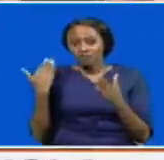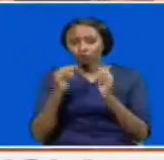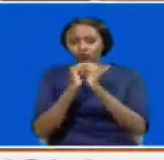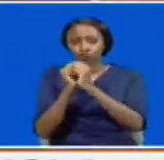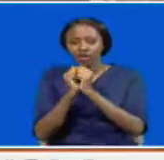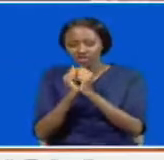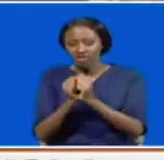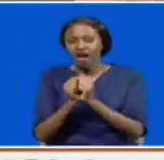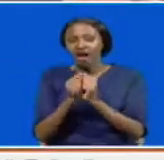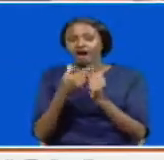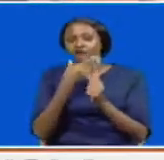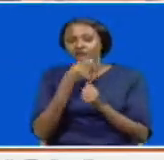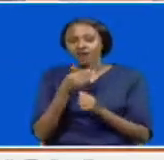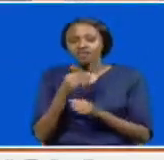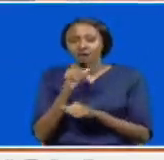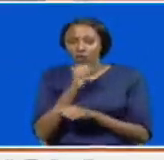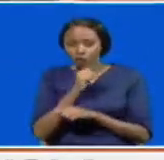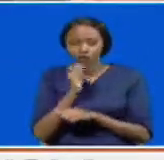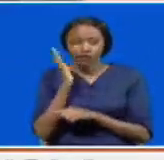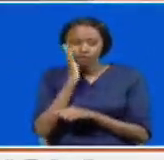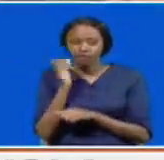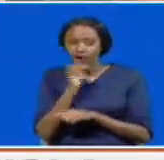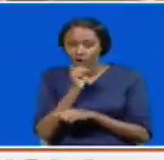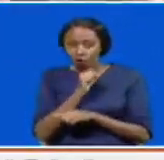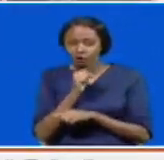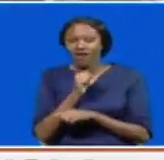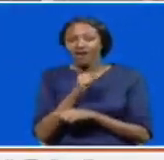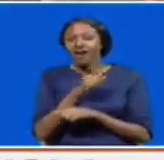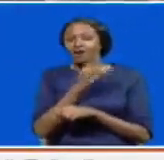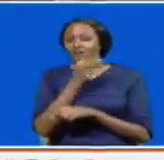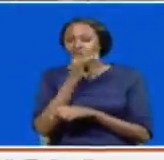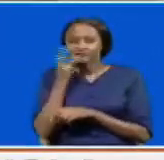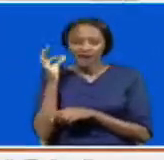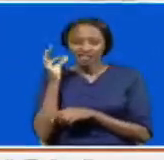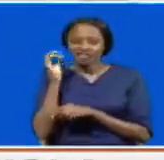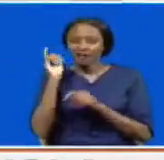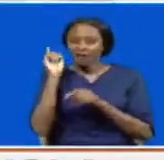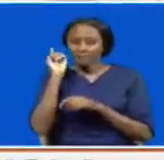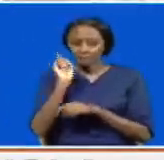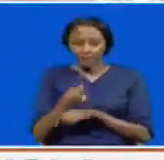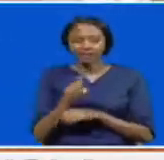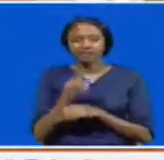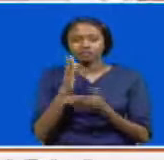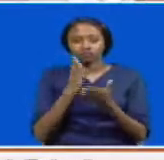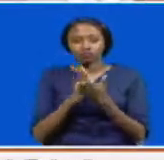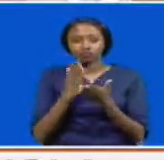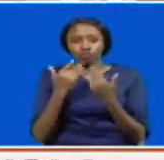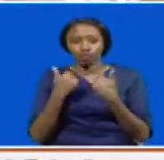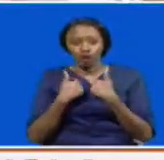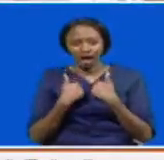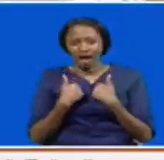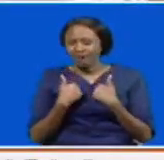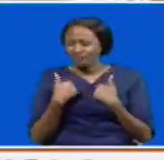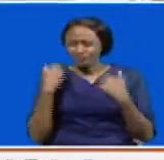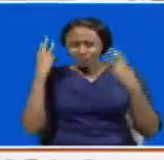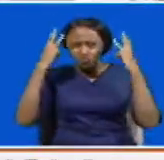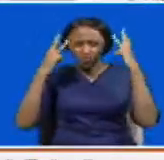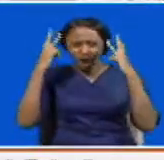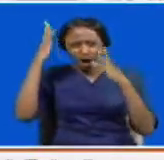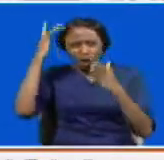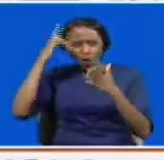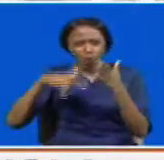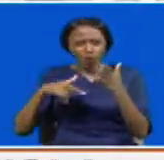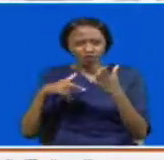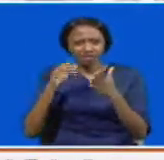na nyanyake alifariki kwa kulazimishwa kufunga. Rafiki huyu alikuwa na wasiwasi ni kipi Betty alitaka